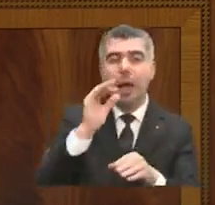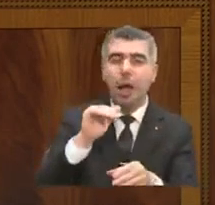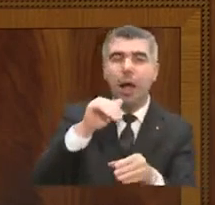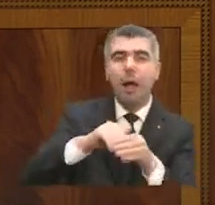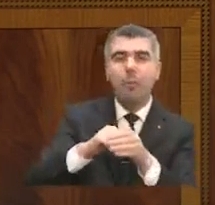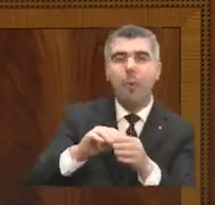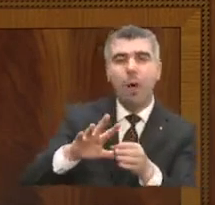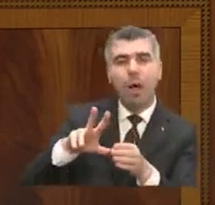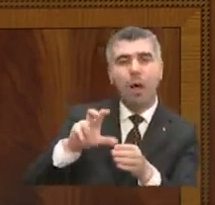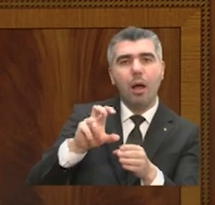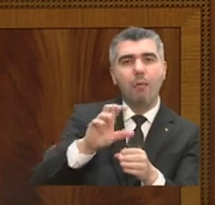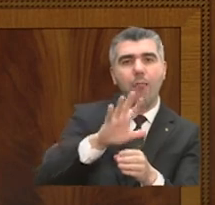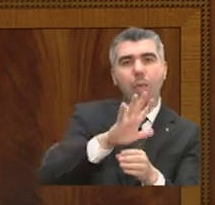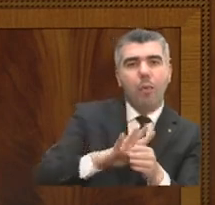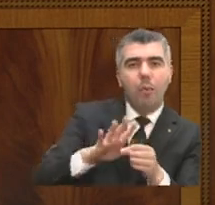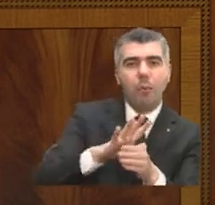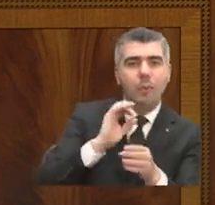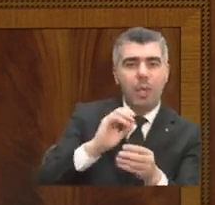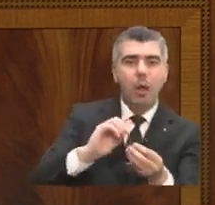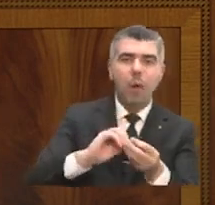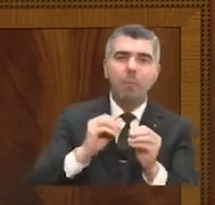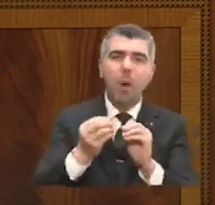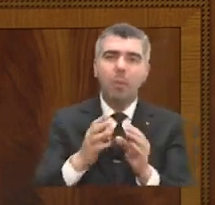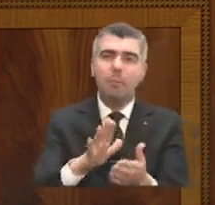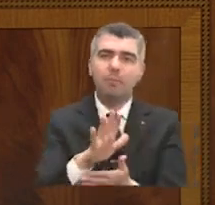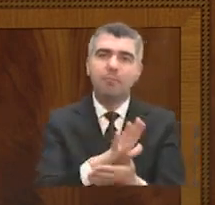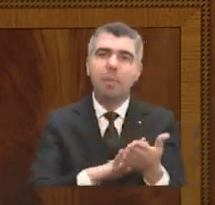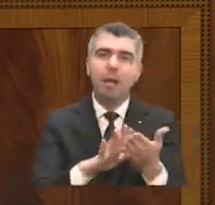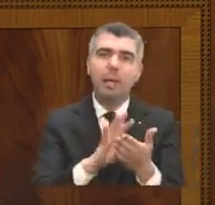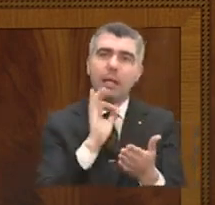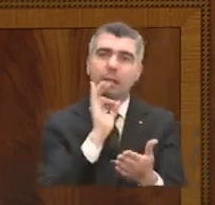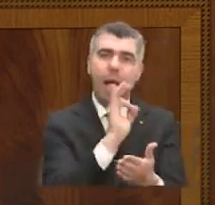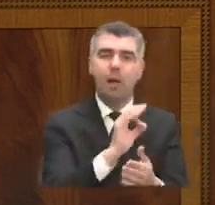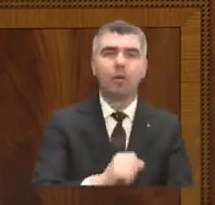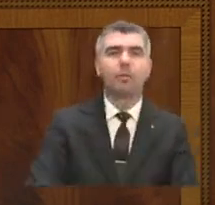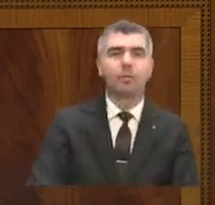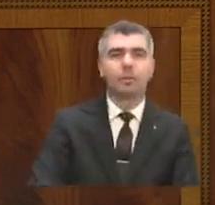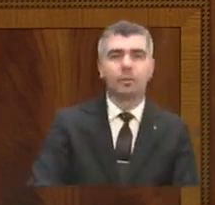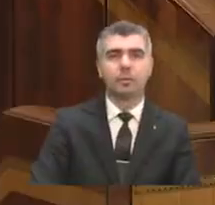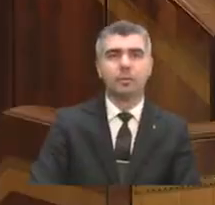أحد لتصريف مختلف الأزمات التي تحاصركم.